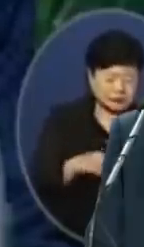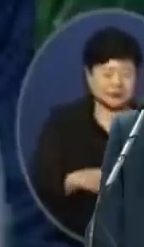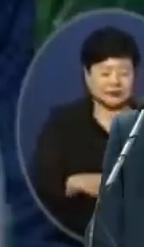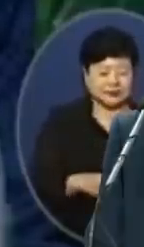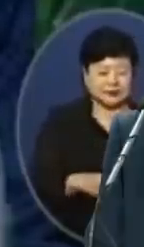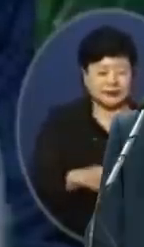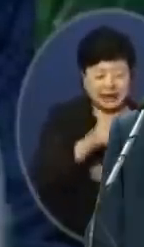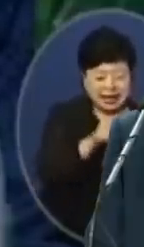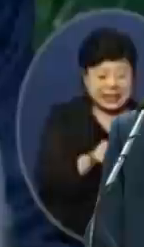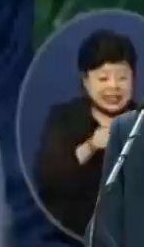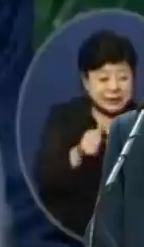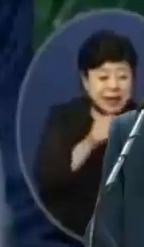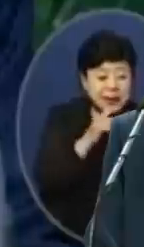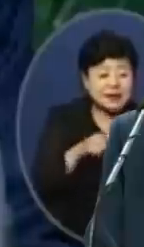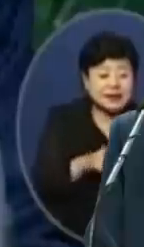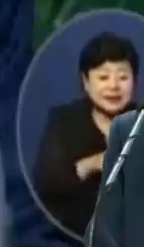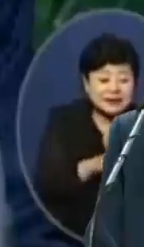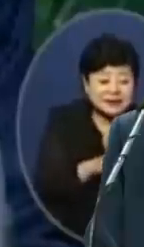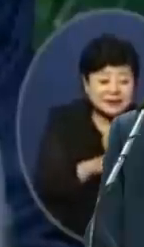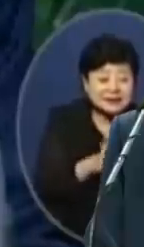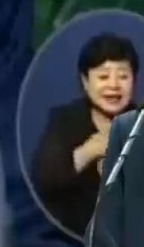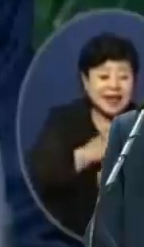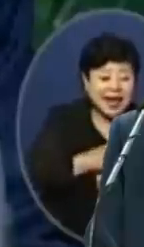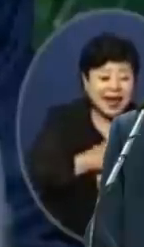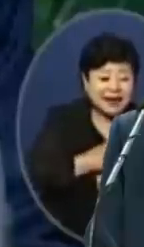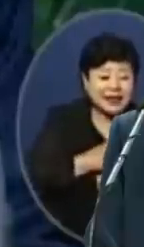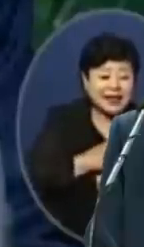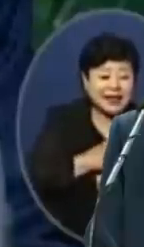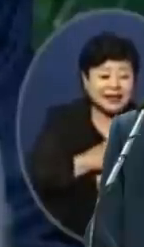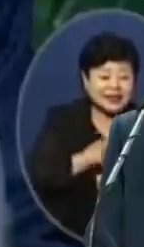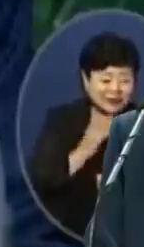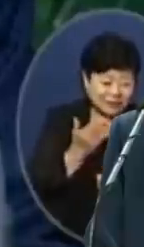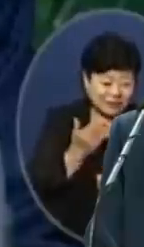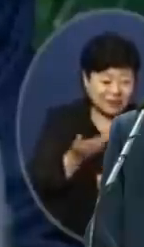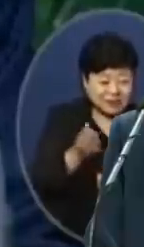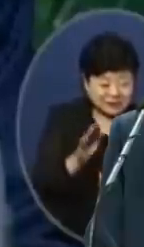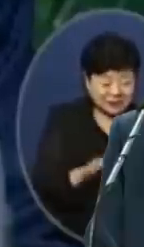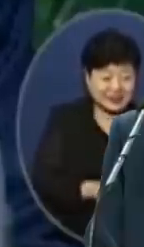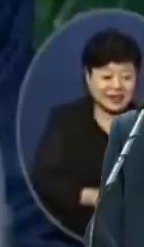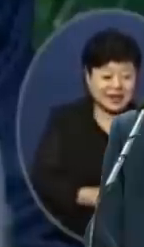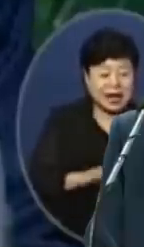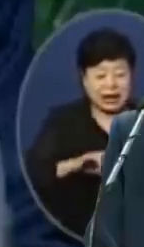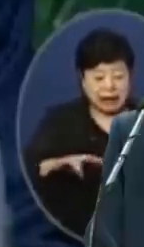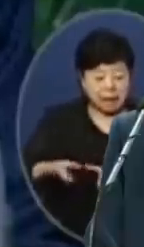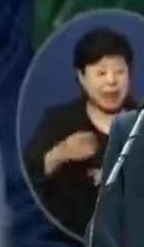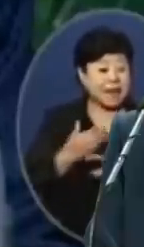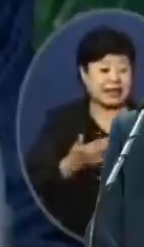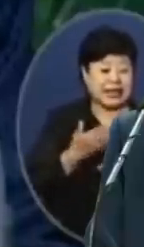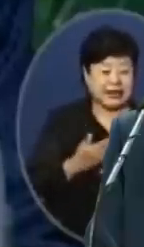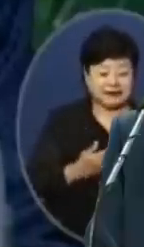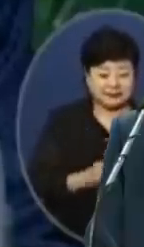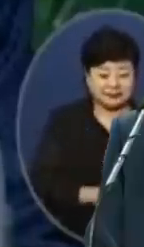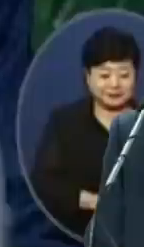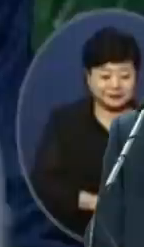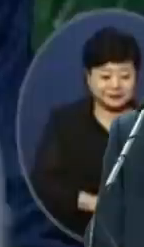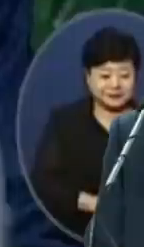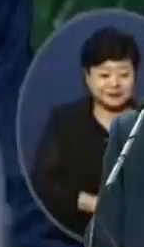읽어서 하나님의 뜻을 생각해보는 것입니다. 그런데 레마는 그렇지